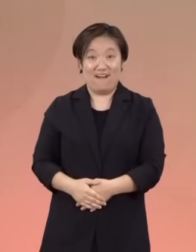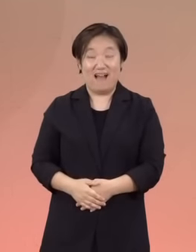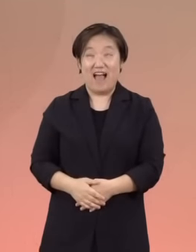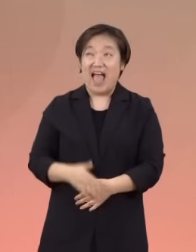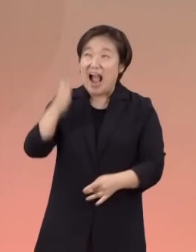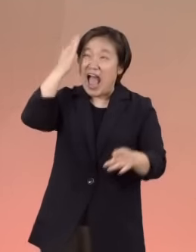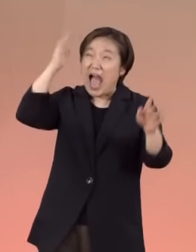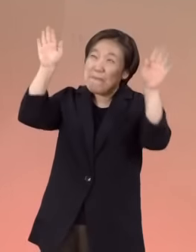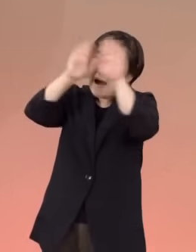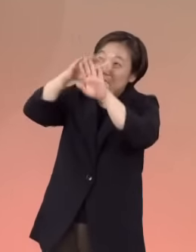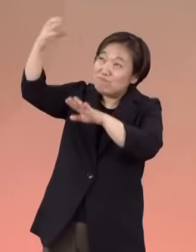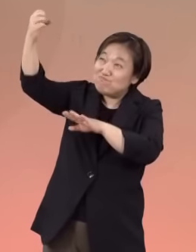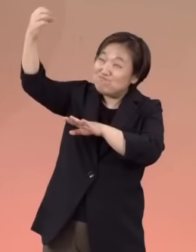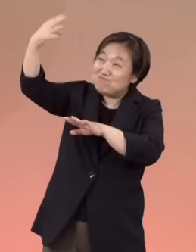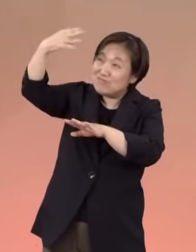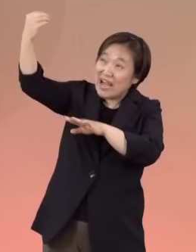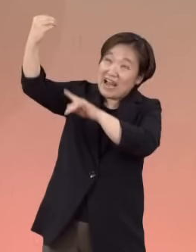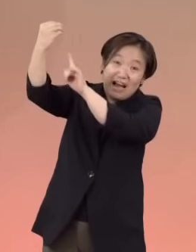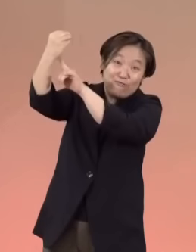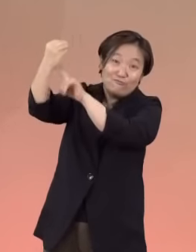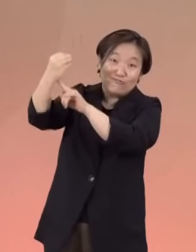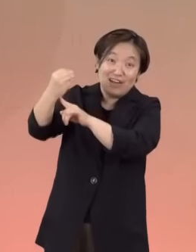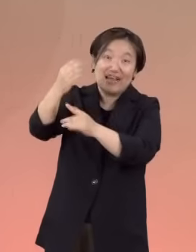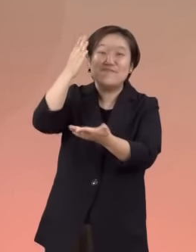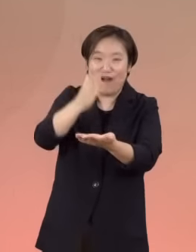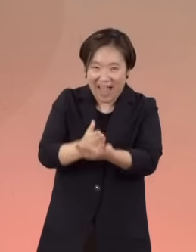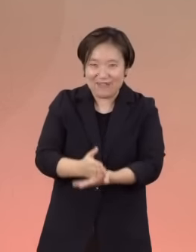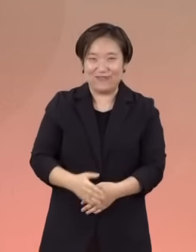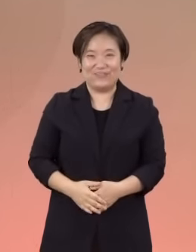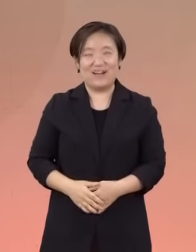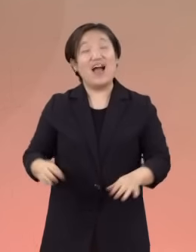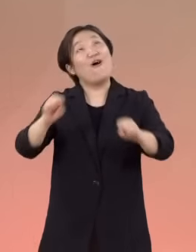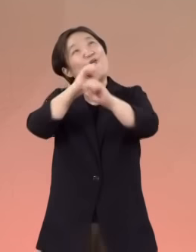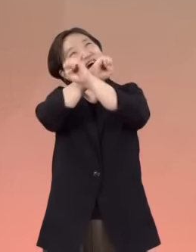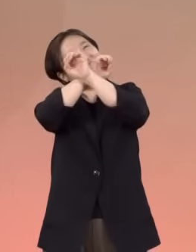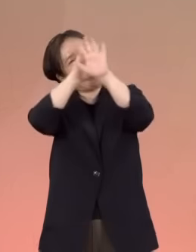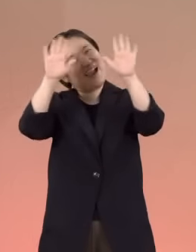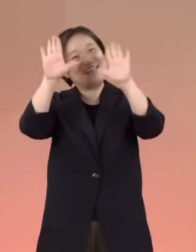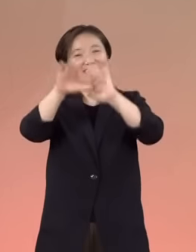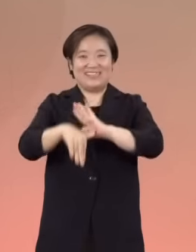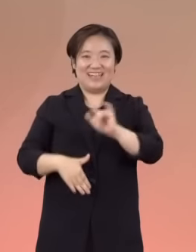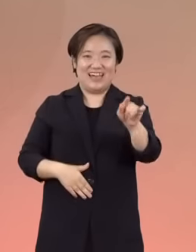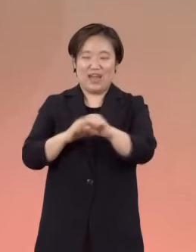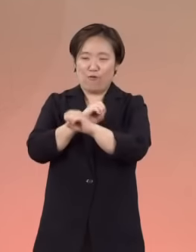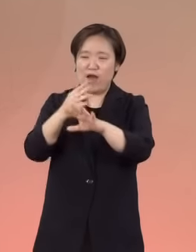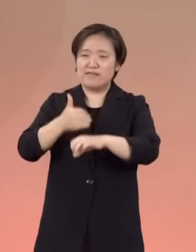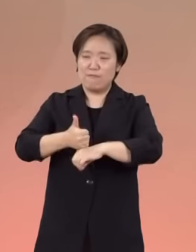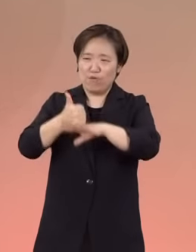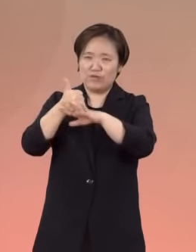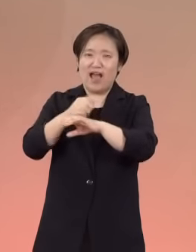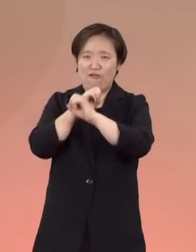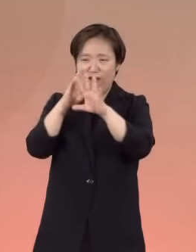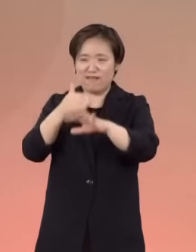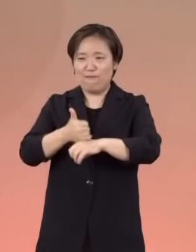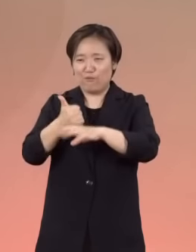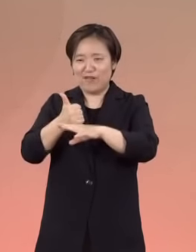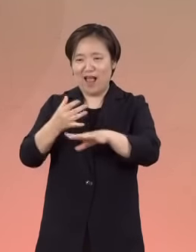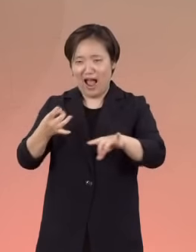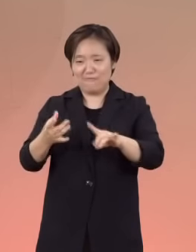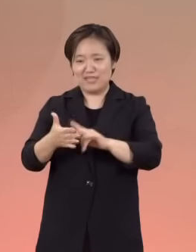마시고 예 불 환하게 켜놓고 미을 관세보살 염불 하면서 어이